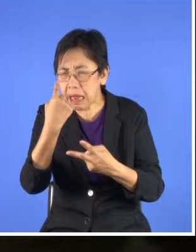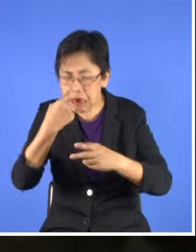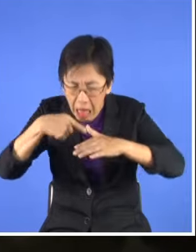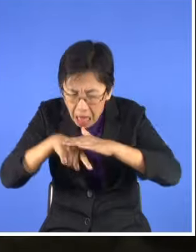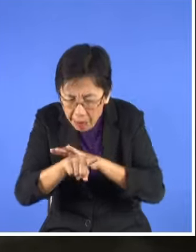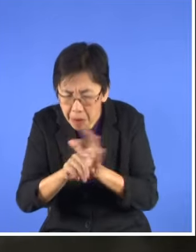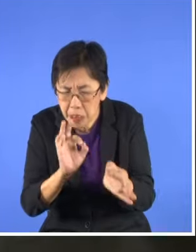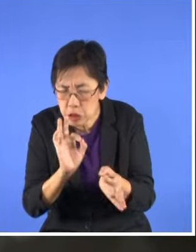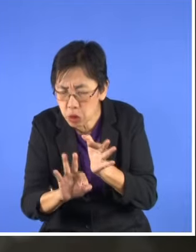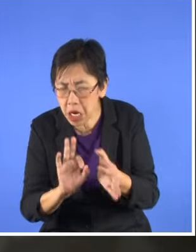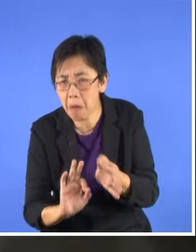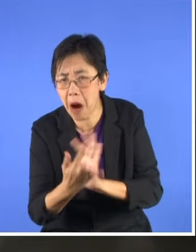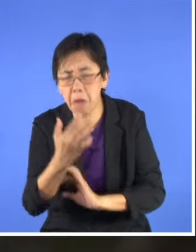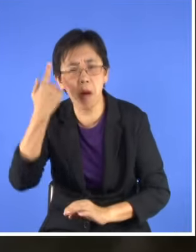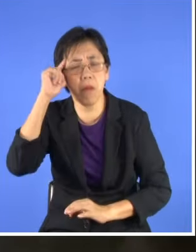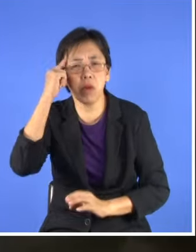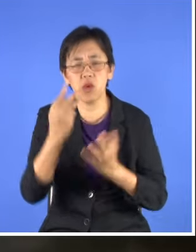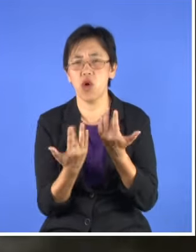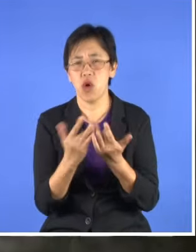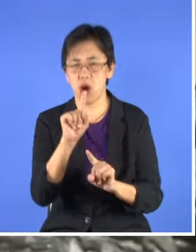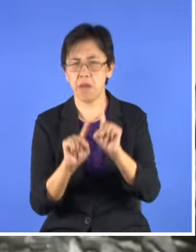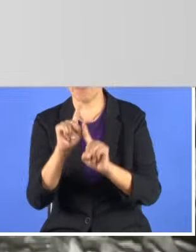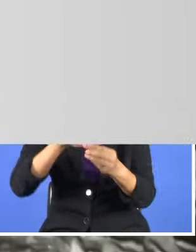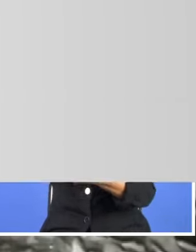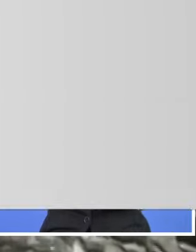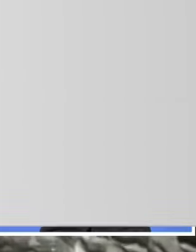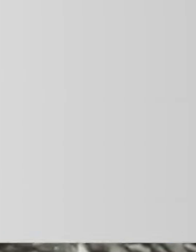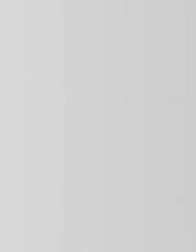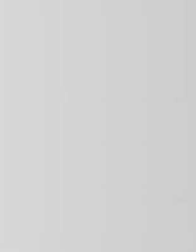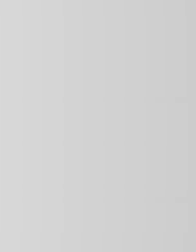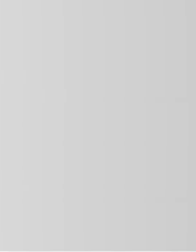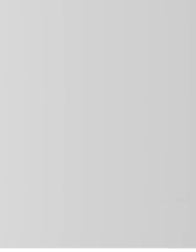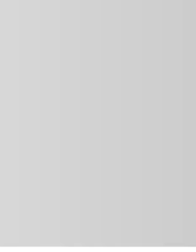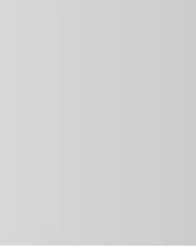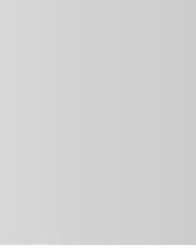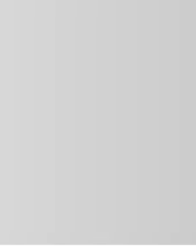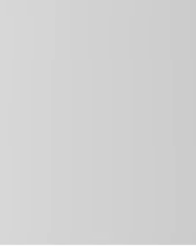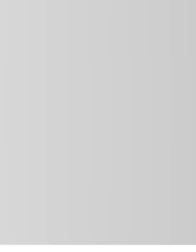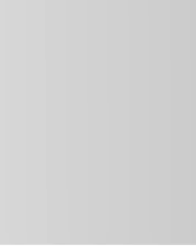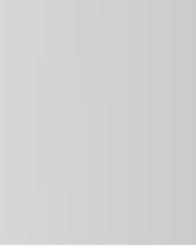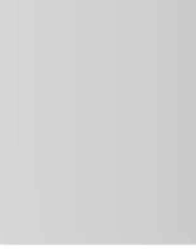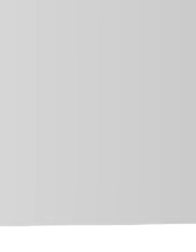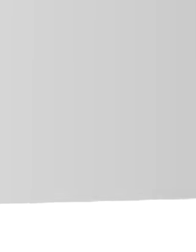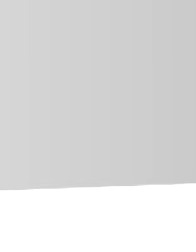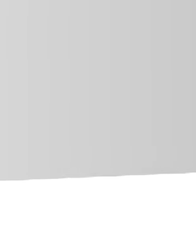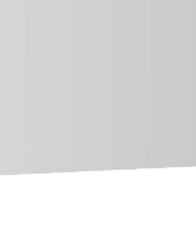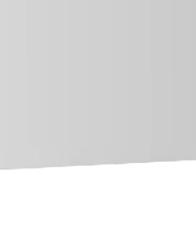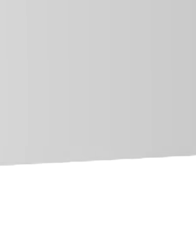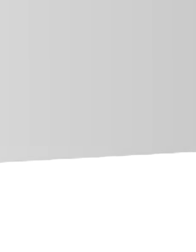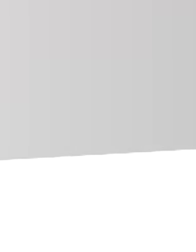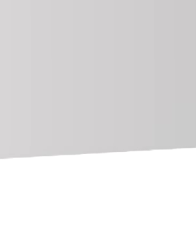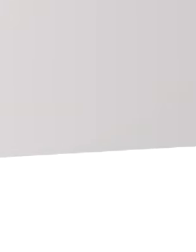ทราบมูลค่าความเสียหายก็ต้องรอประเมินอีกครั้งนึงค่ะครับแ